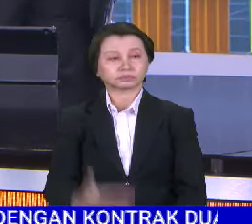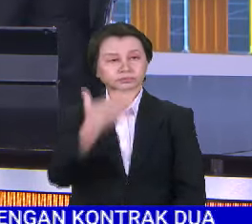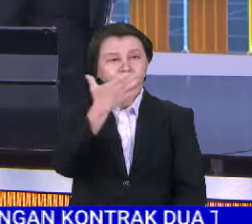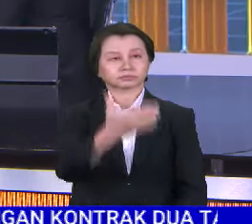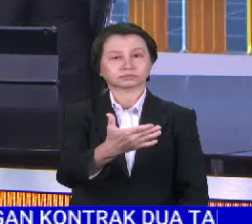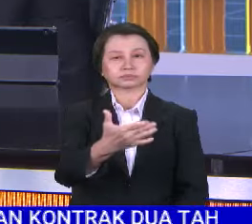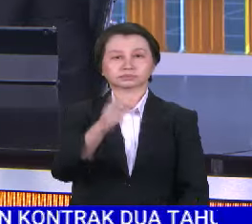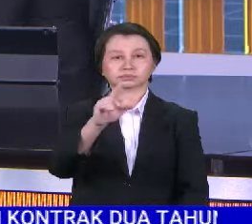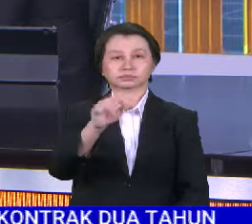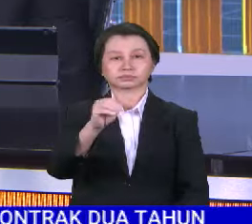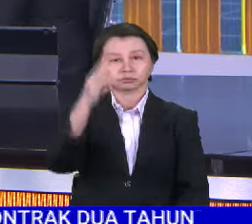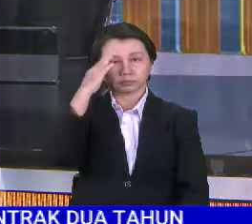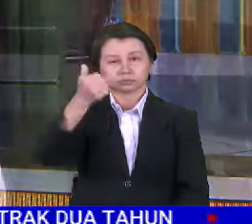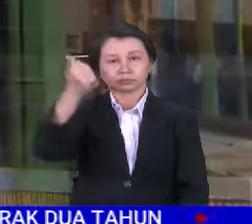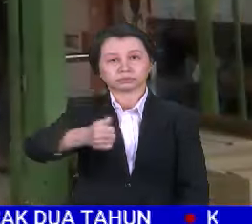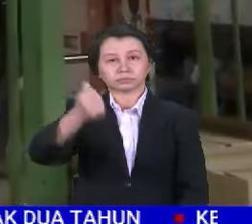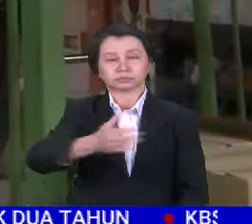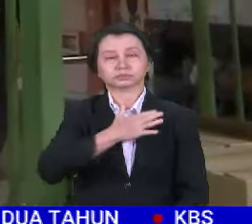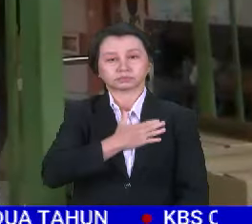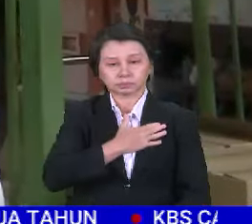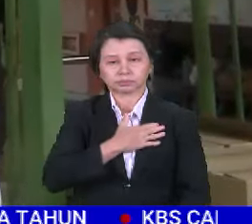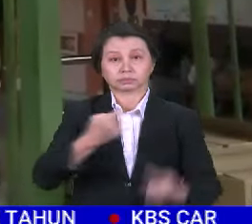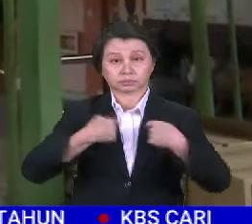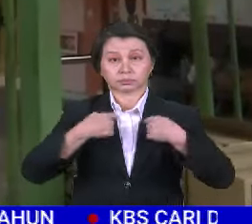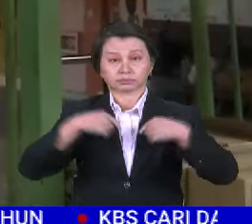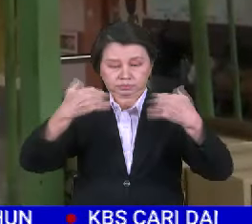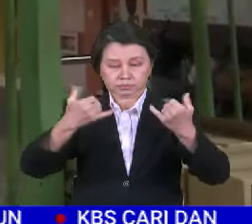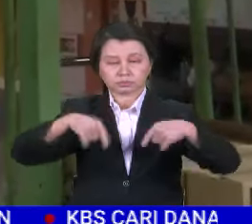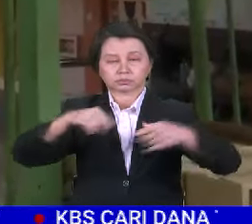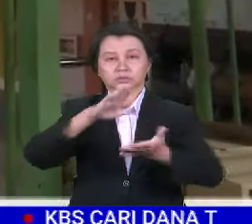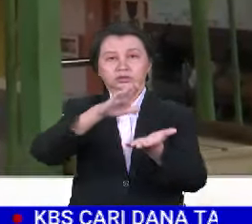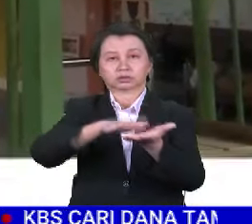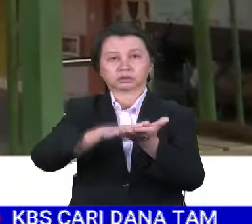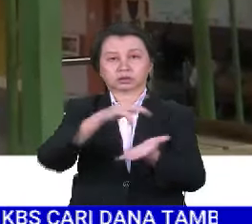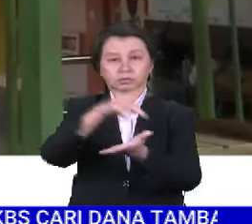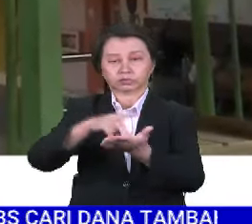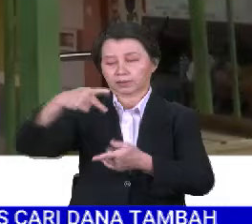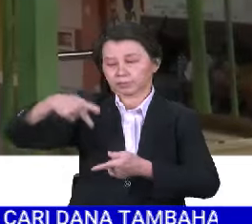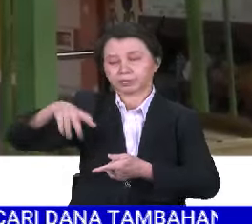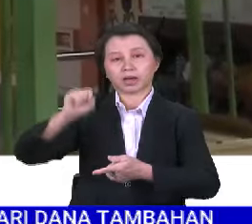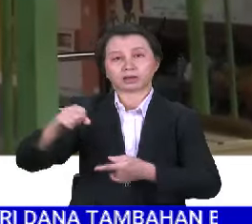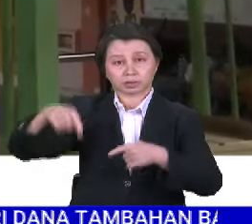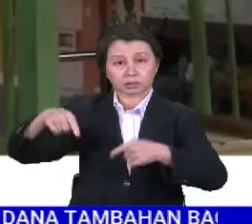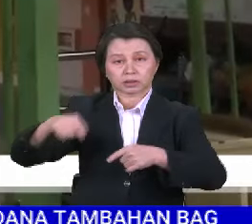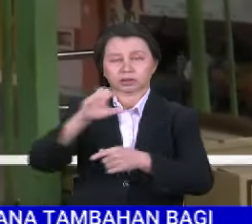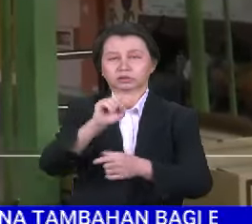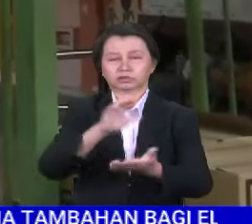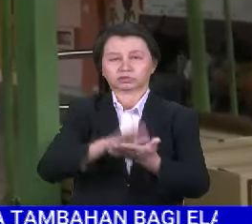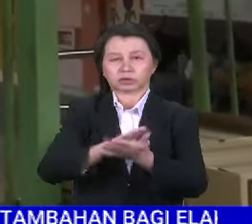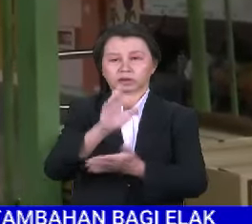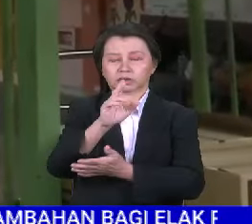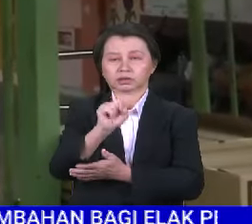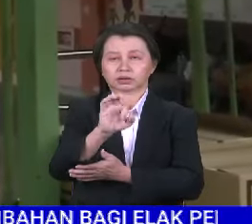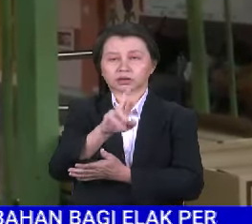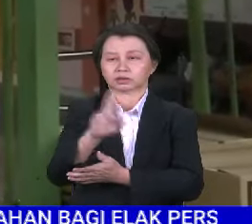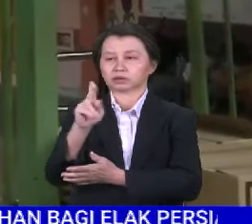Baik, terima kasih Angkasa Puri. Assalamualaikum dan salam sejahtera. Seketika ini saya masih berada di sekolah pusat pembinaan sementara PPS di SK Seri Kiambang